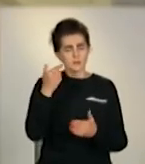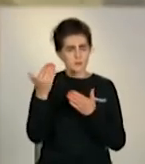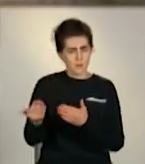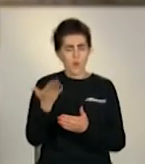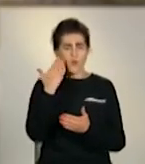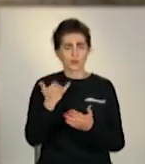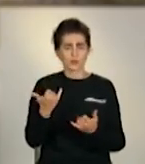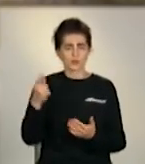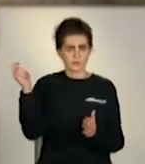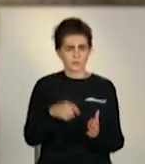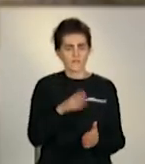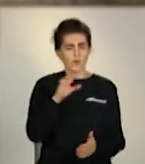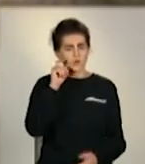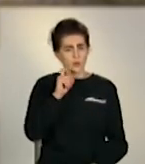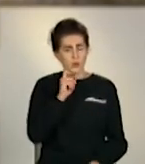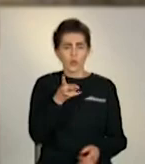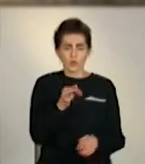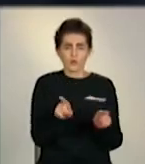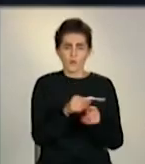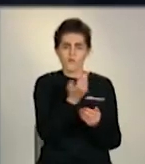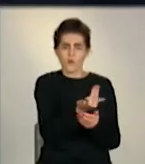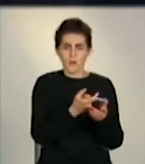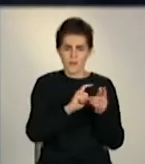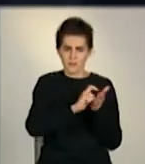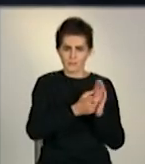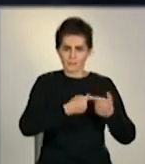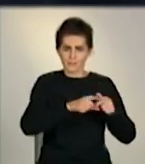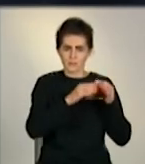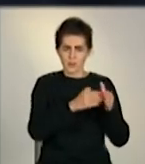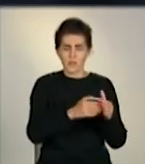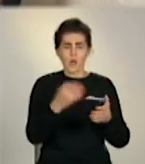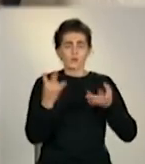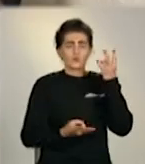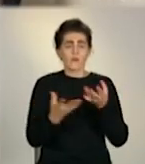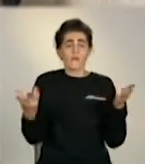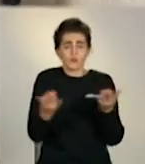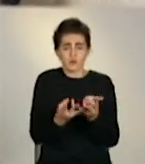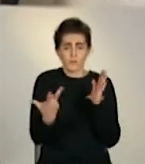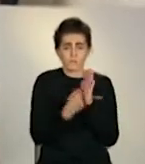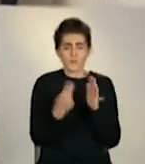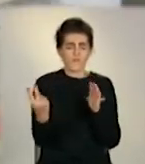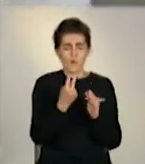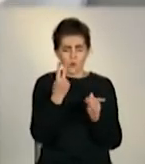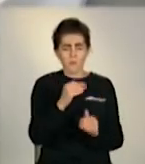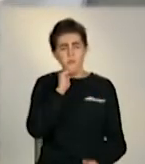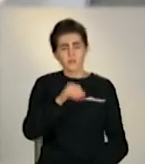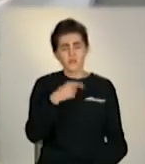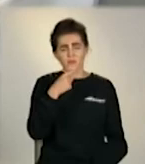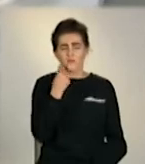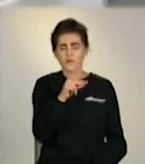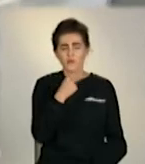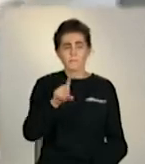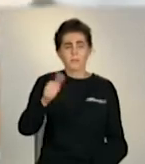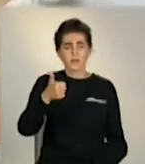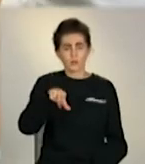зараз прийшла до України, але вона має бути саме з цього класу. Щодо необхідності щепитися вдруге, фахівці стверджують, ефективність